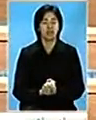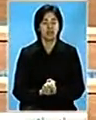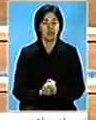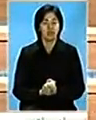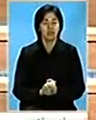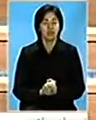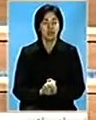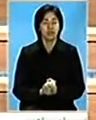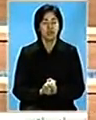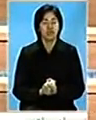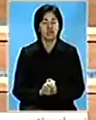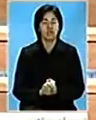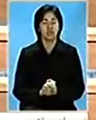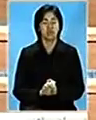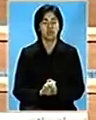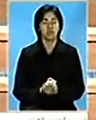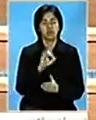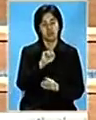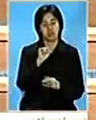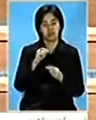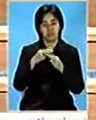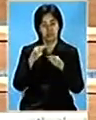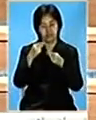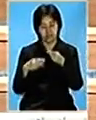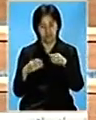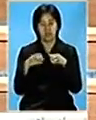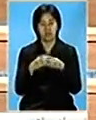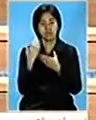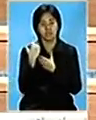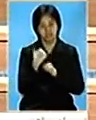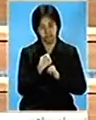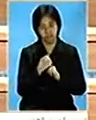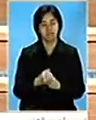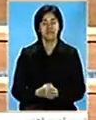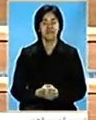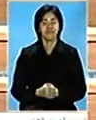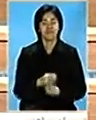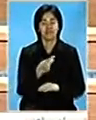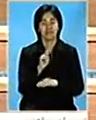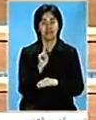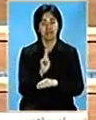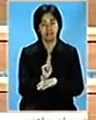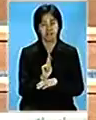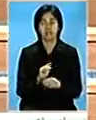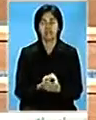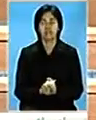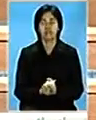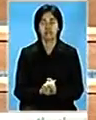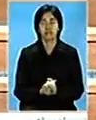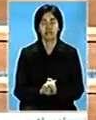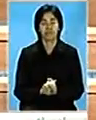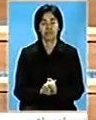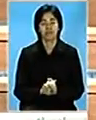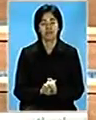าผู้แทนราษฎรแบบบัญชีรายชื่อพรรคประชาธิปัตย์ท่านประธานครับการอภิปร